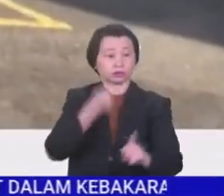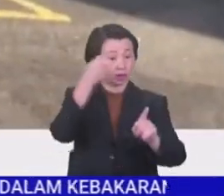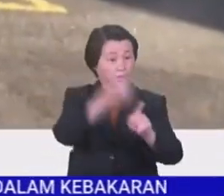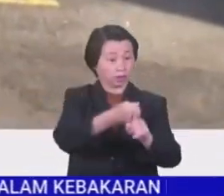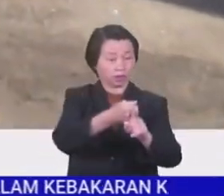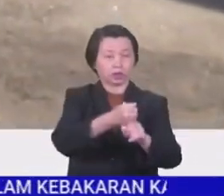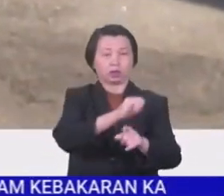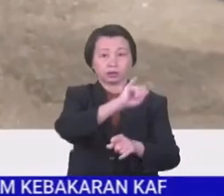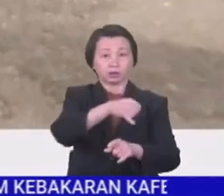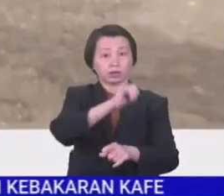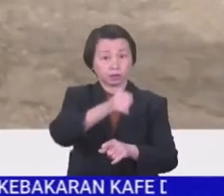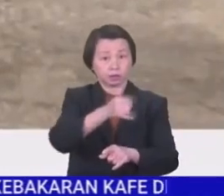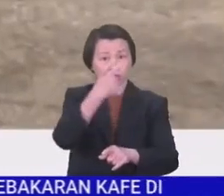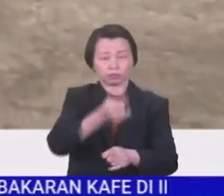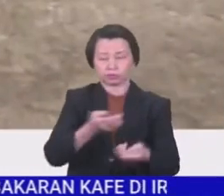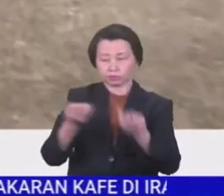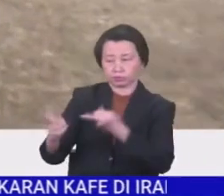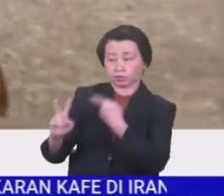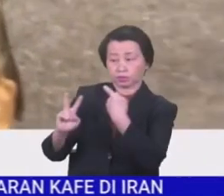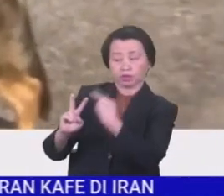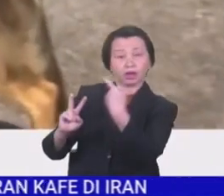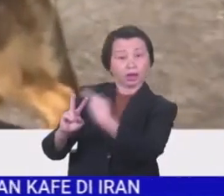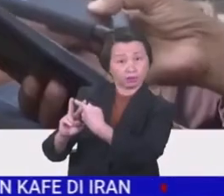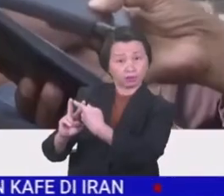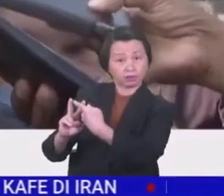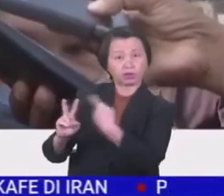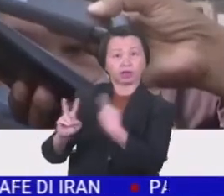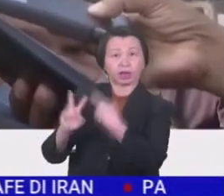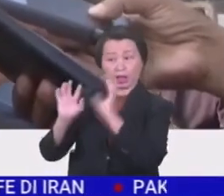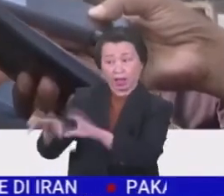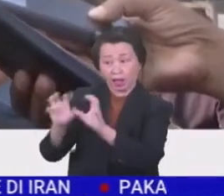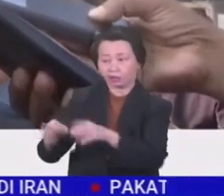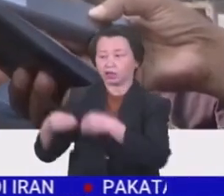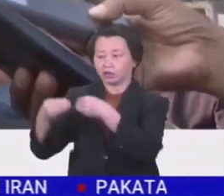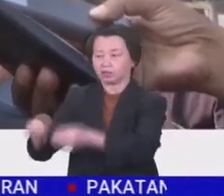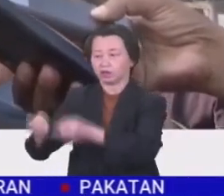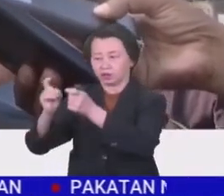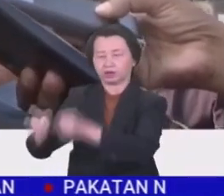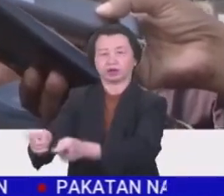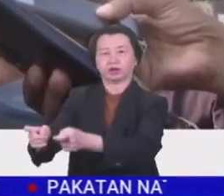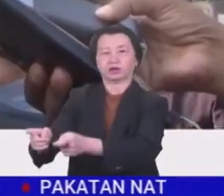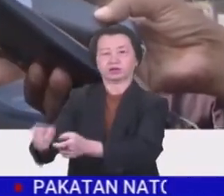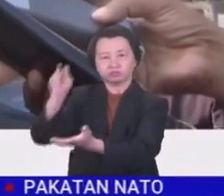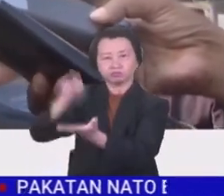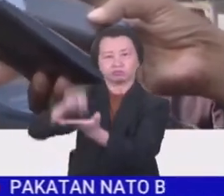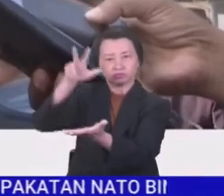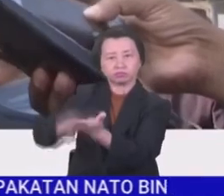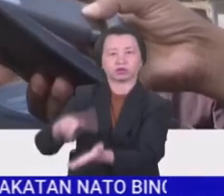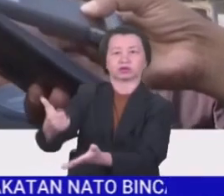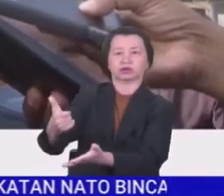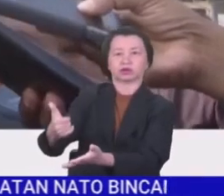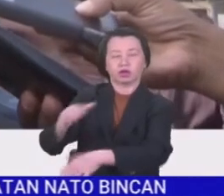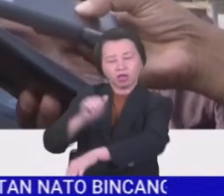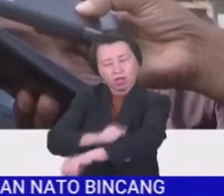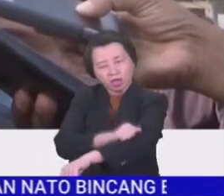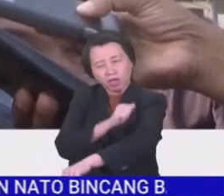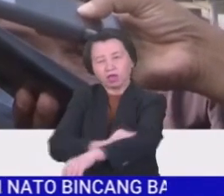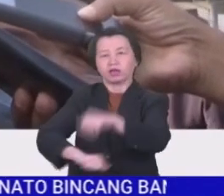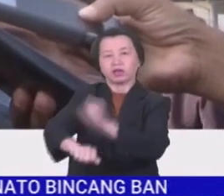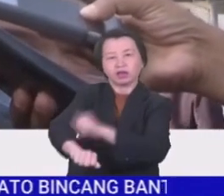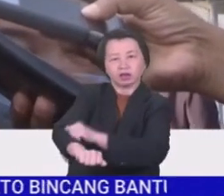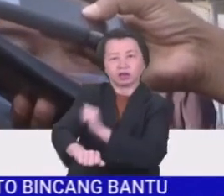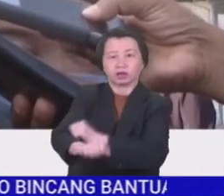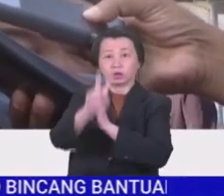pihak JSJ untuk mereka ini diberi pengaruhan ataupun diberi pengiktirafan atas khidmat bakti selama yang diberi